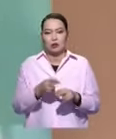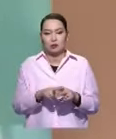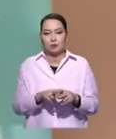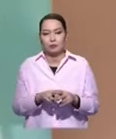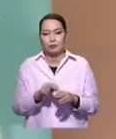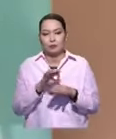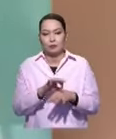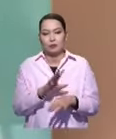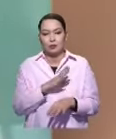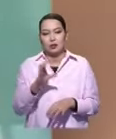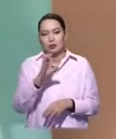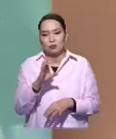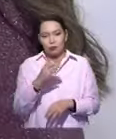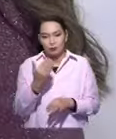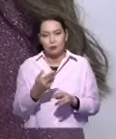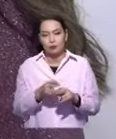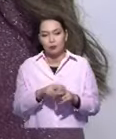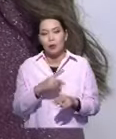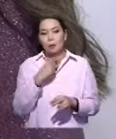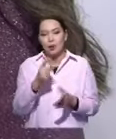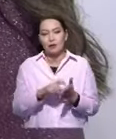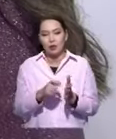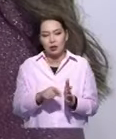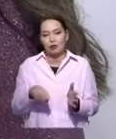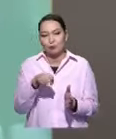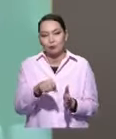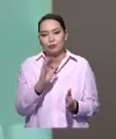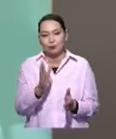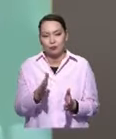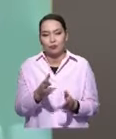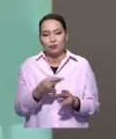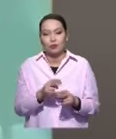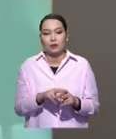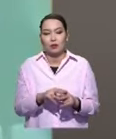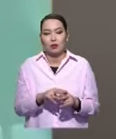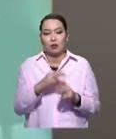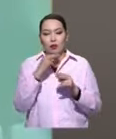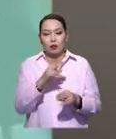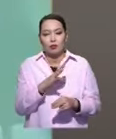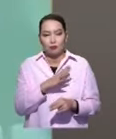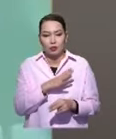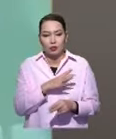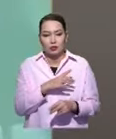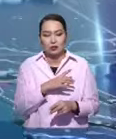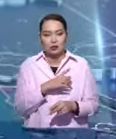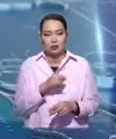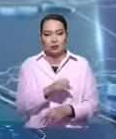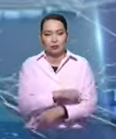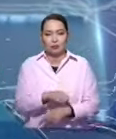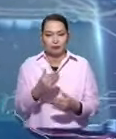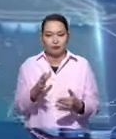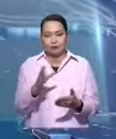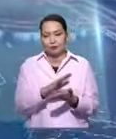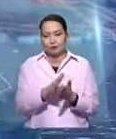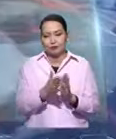в сентябре мы поведем его в первый класс. Надеемся, что тоже мы на правильном пути к выздоровлению нашего сына, потому что...